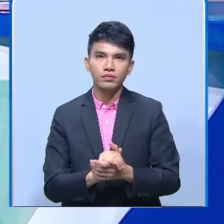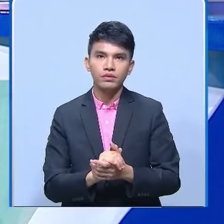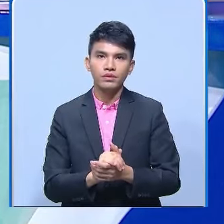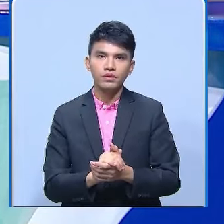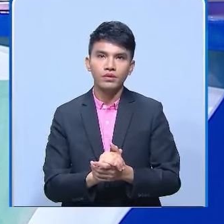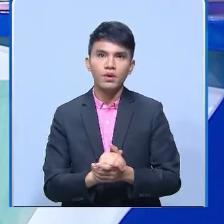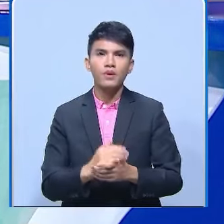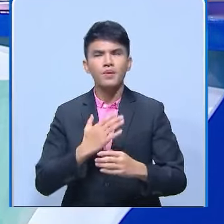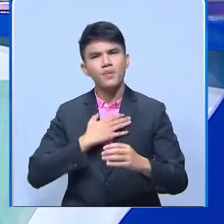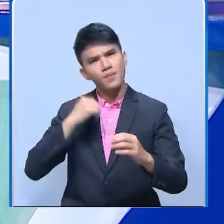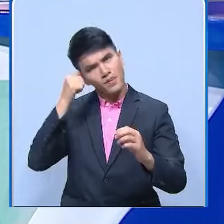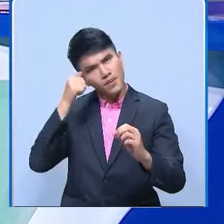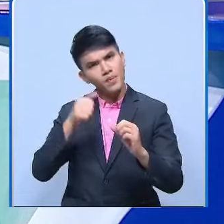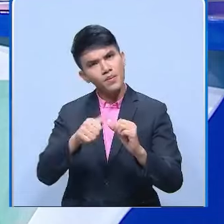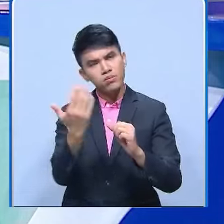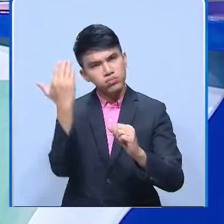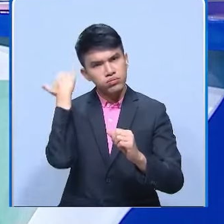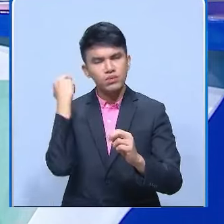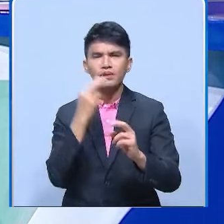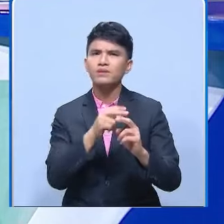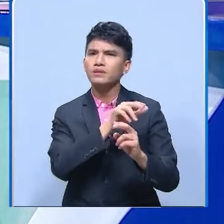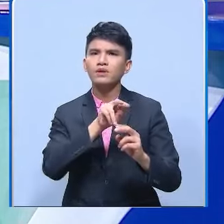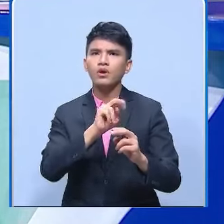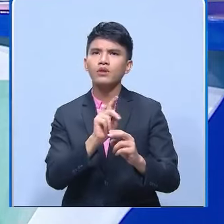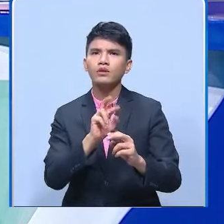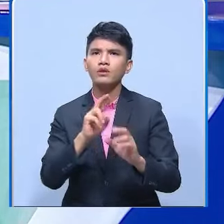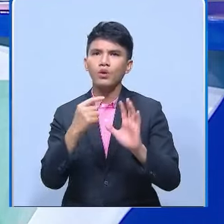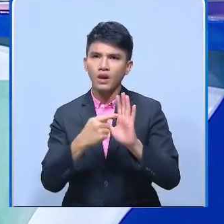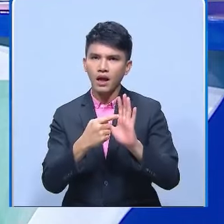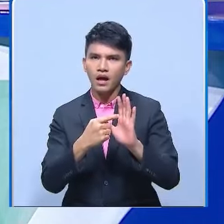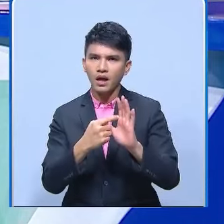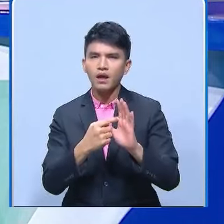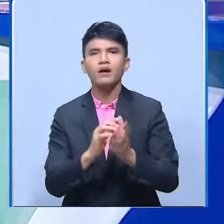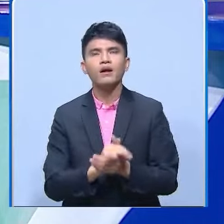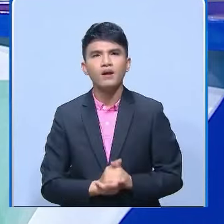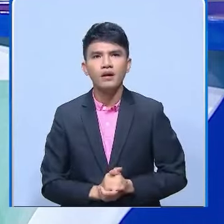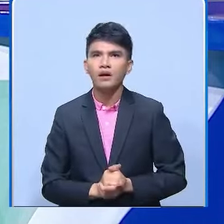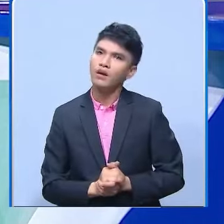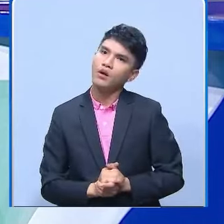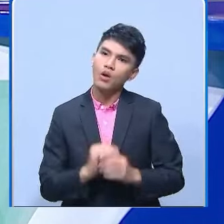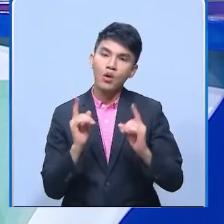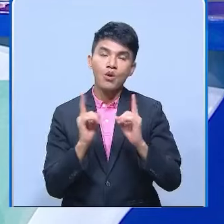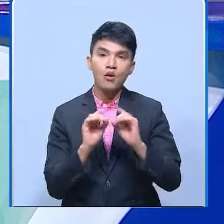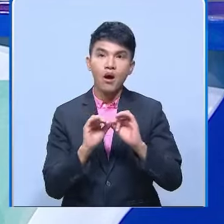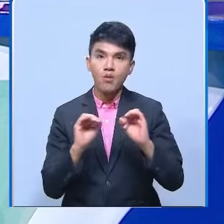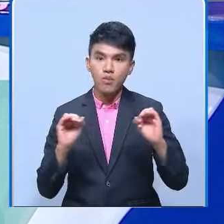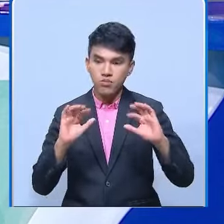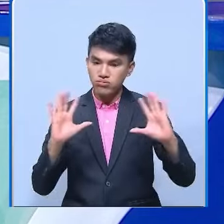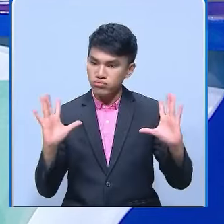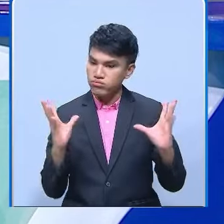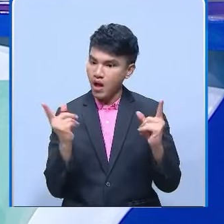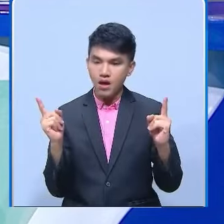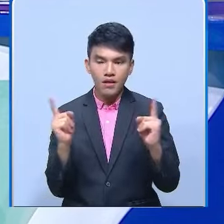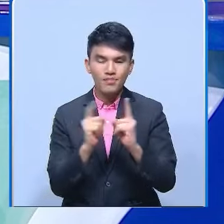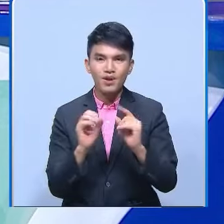ถ้าผมจำไม่ผิดคนที่หายไปชื่อนกราแต่ทุกวันเนี้ยเรียกกันว่าบังนกละอ่ะก็ไม่เป็นไรก็บังนกบางนกหายไปเรานำ